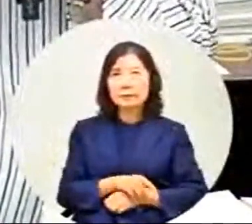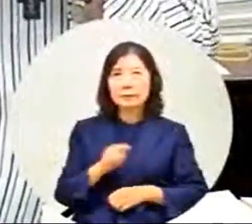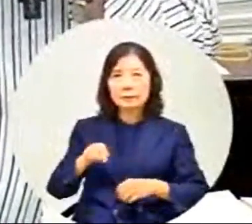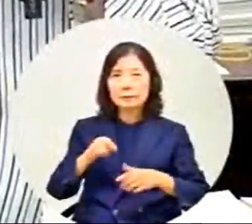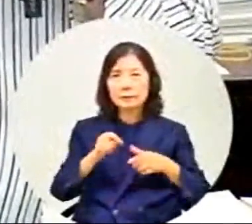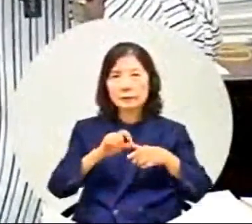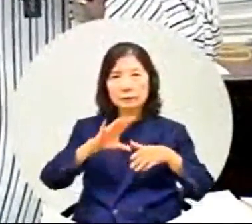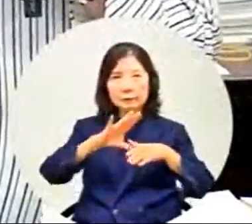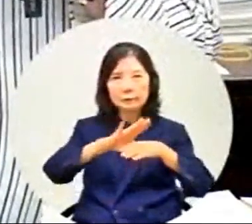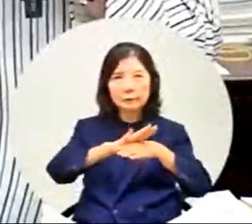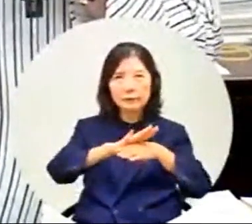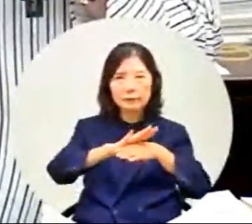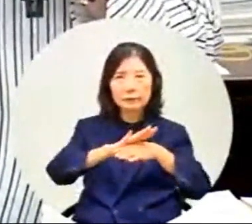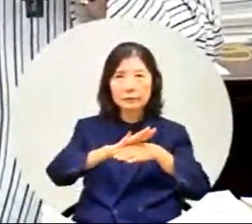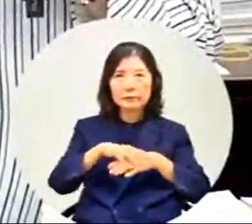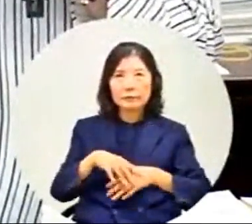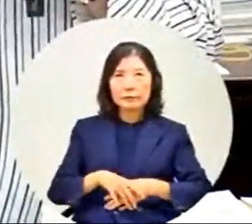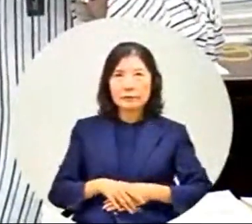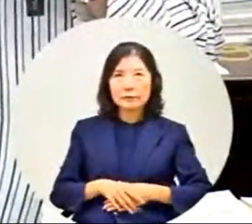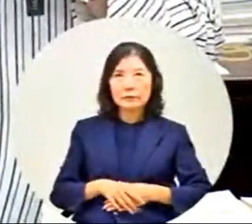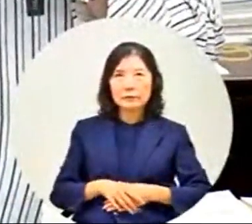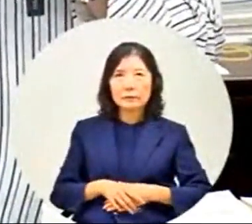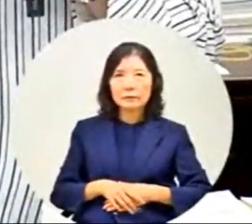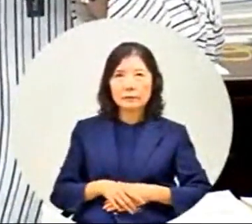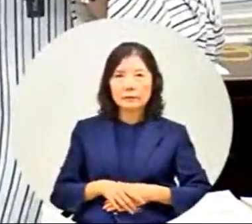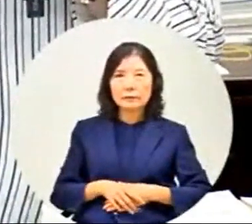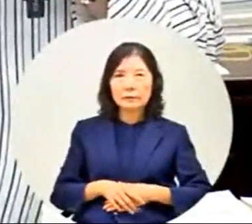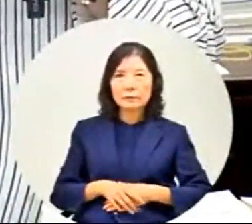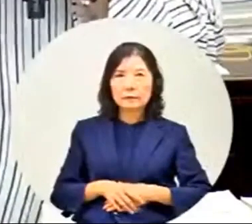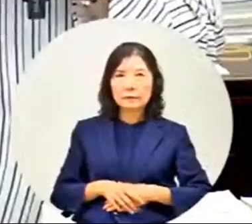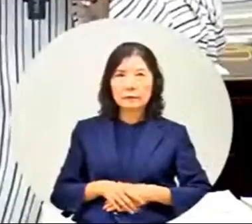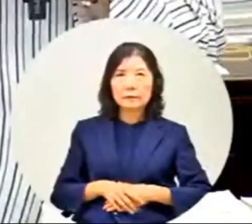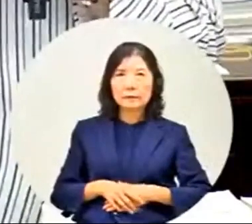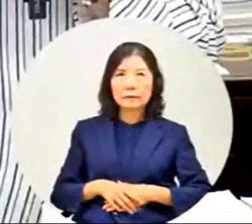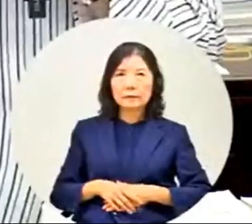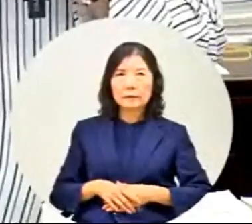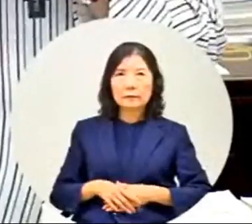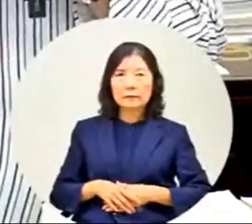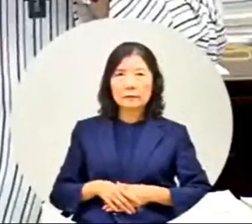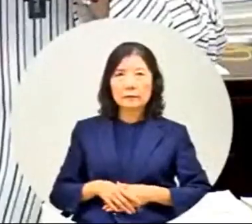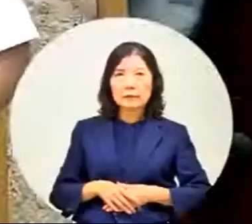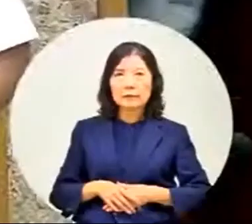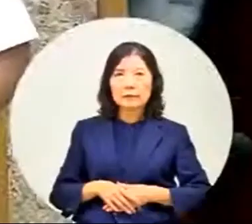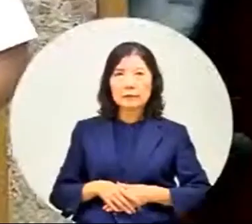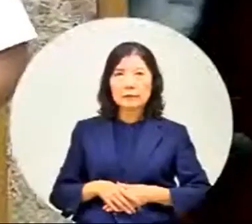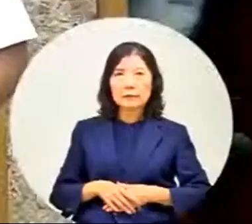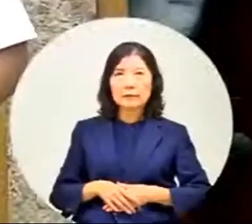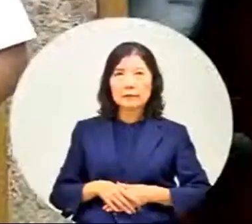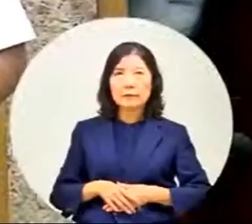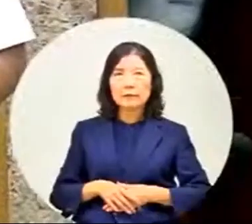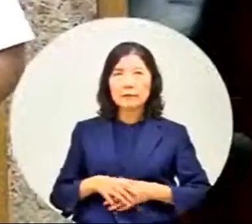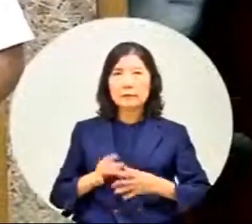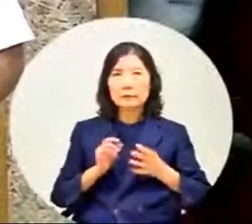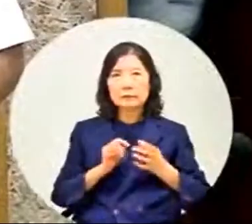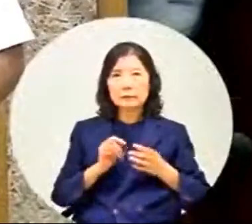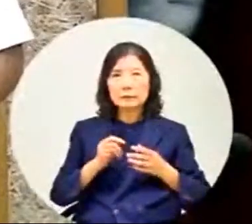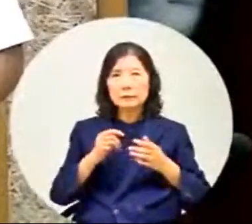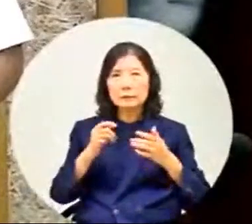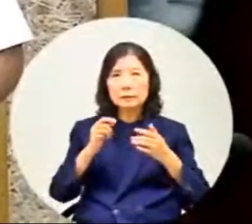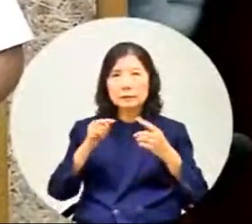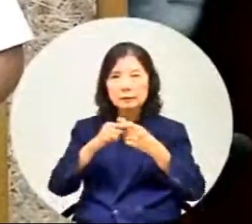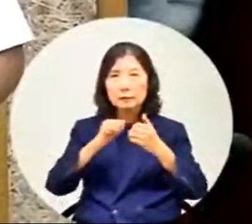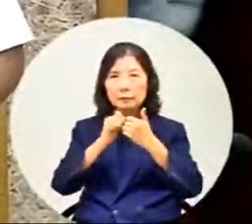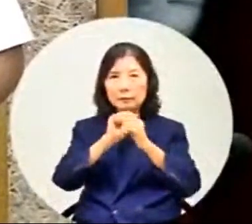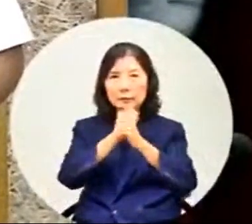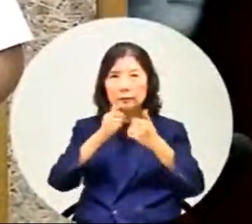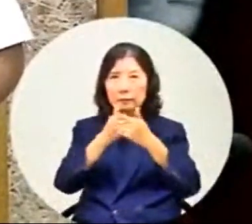公文的部分的话是我们草拟之后的话有会研考会啊主计财政等